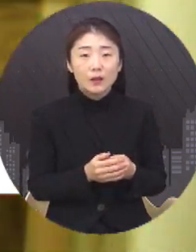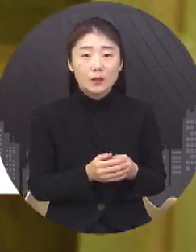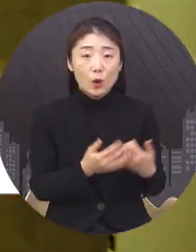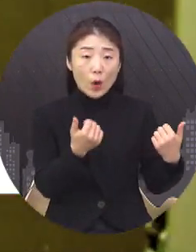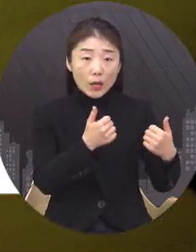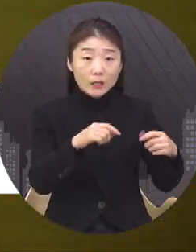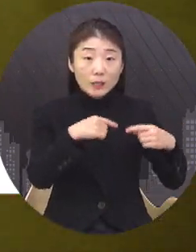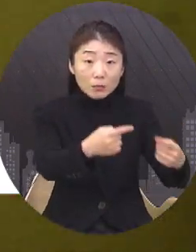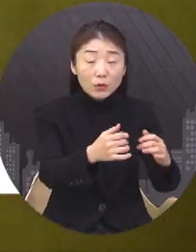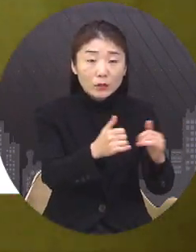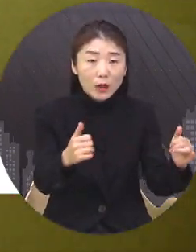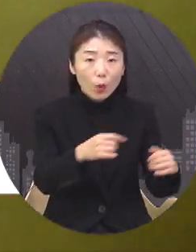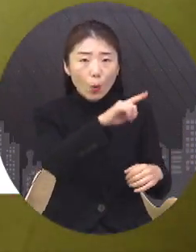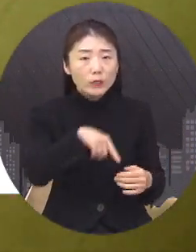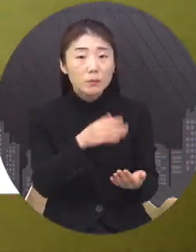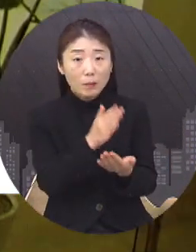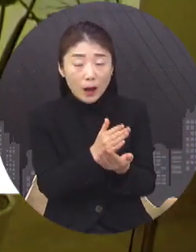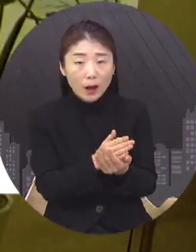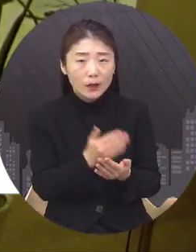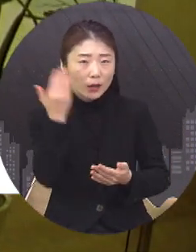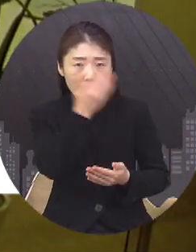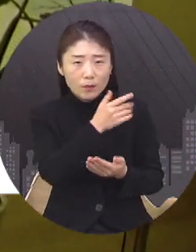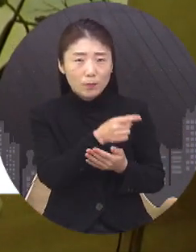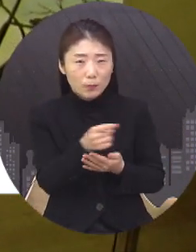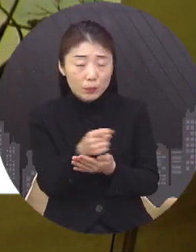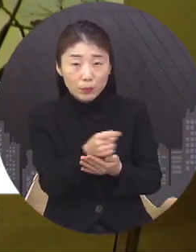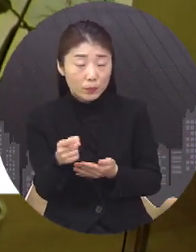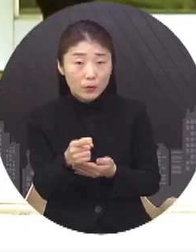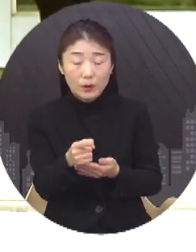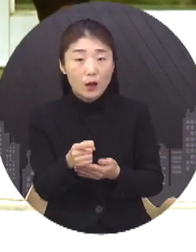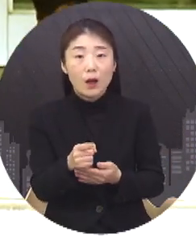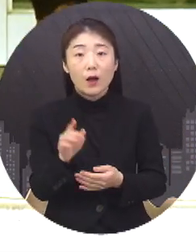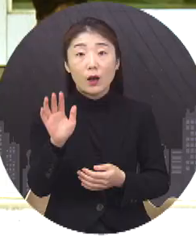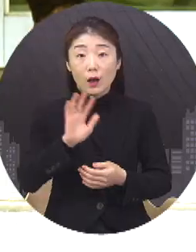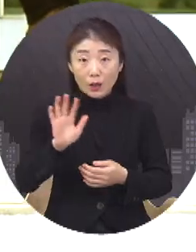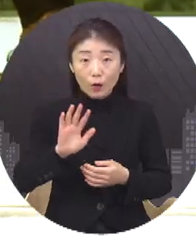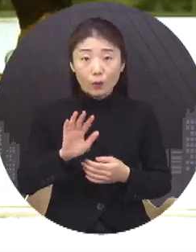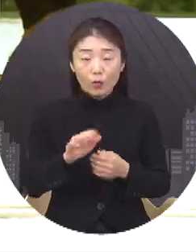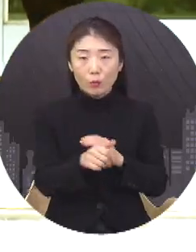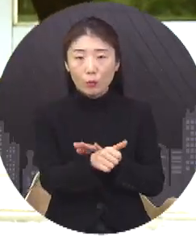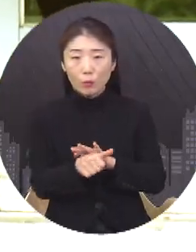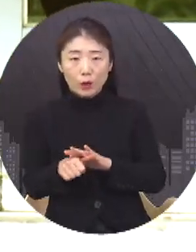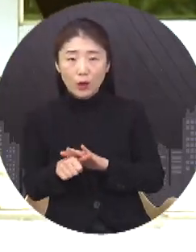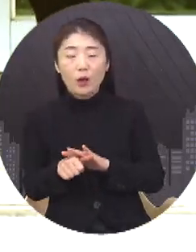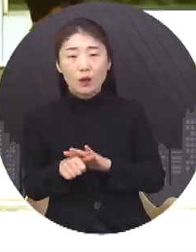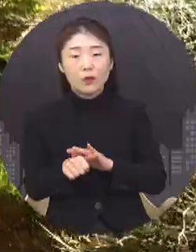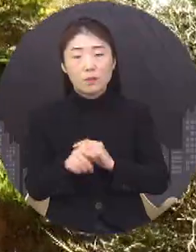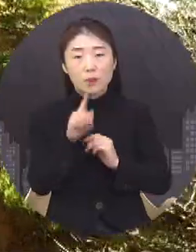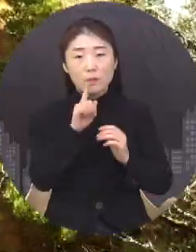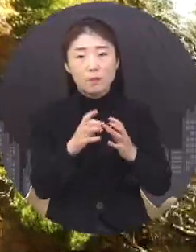재앙이나 청사 방영 등 어떤 선제적 수치도 취하지 않아 쿠마의 올랐습니다